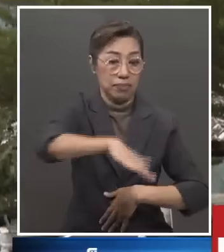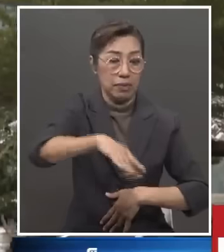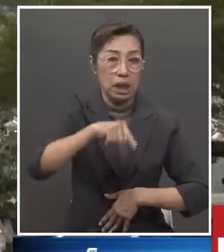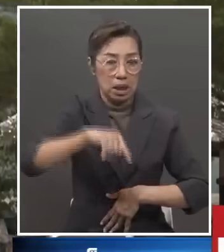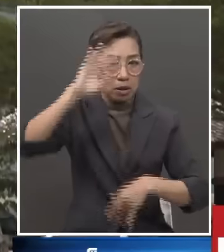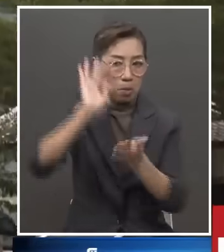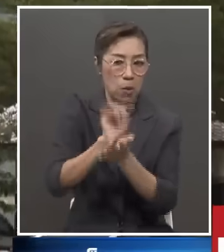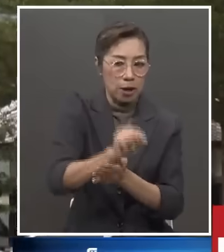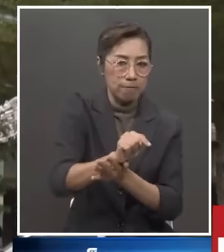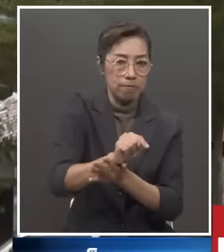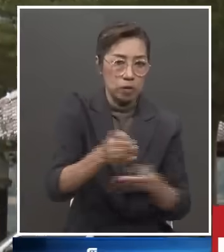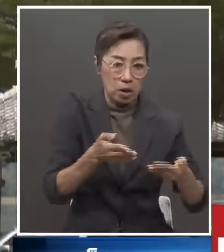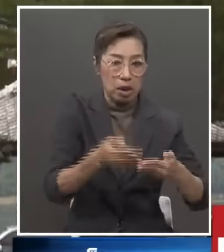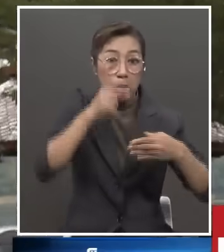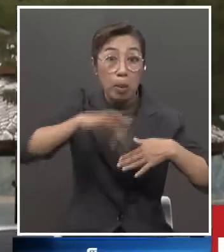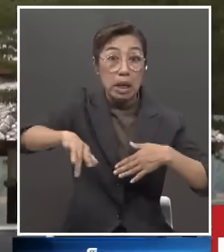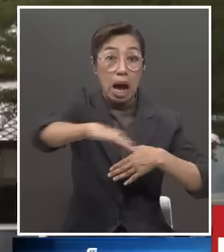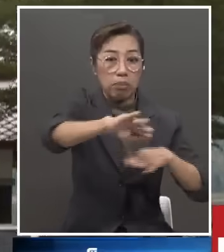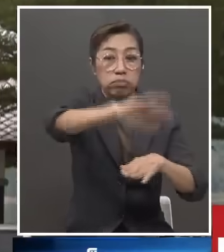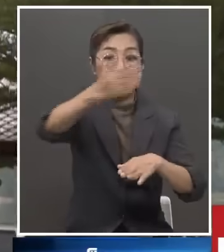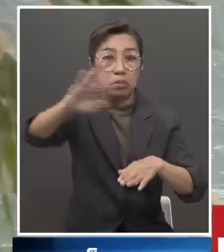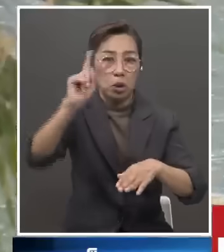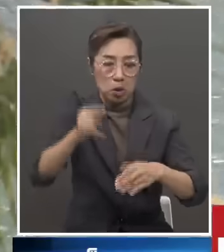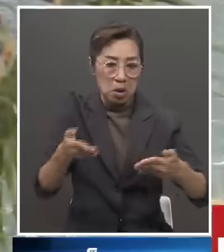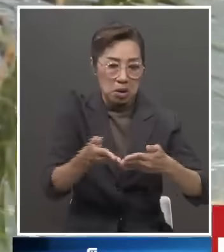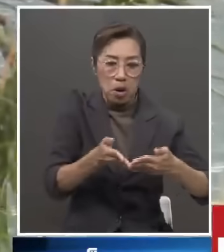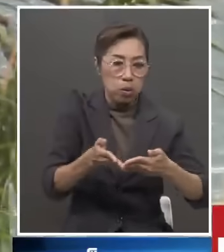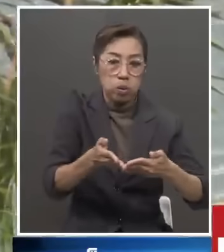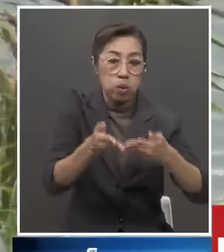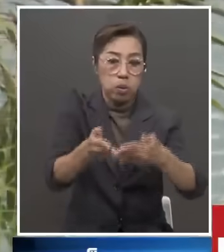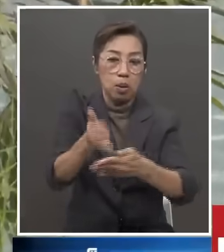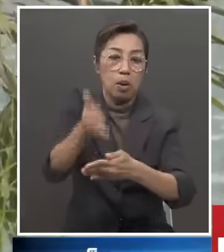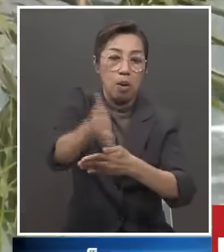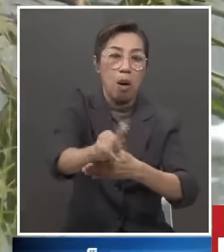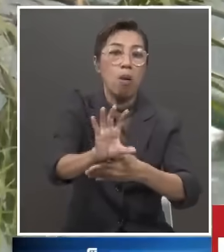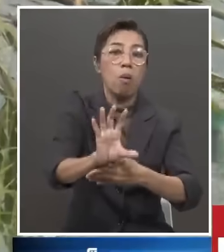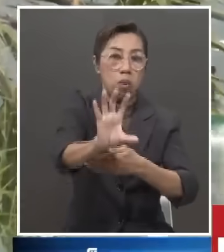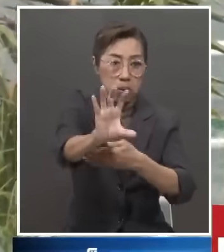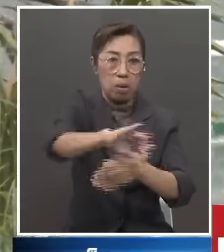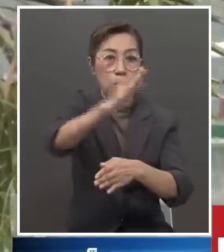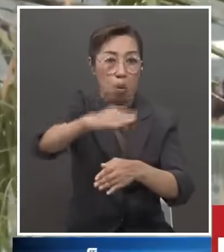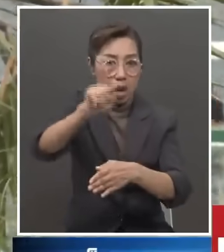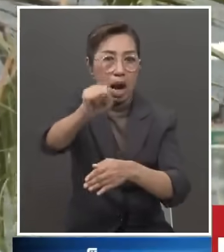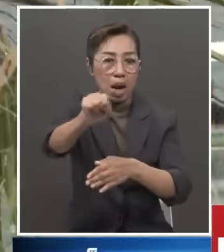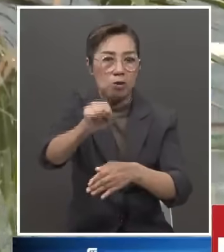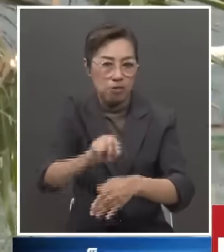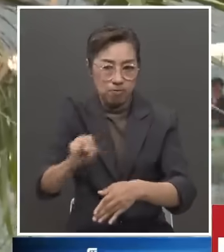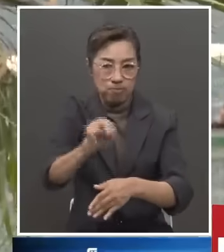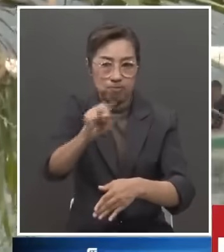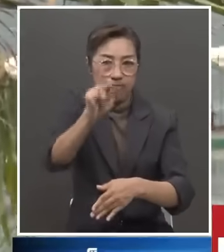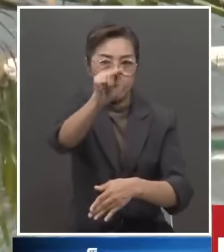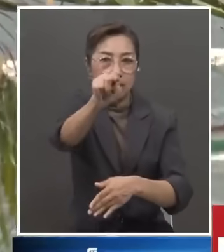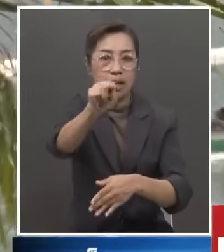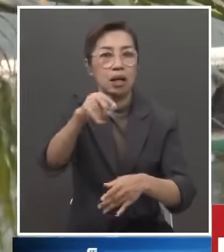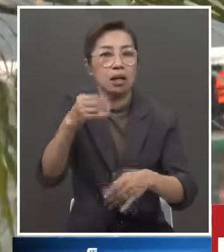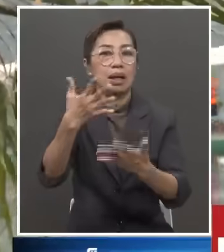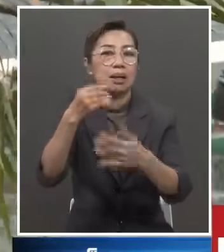จะต้องมีการลงเรือที่อ่างเก็บน้ำแห่งนี้ล่ะค่ะเพื่อข้ามไปยังพื้นที่บริเวณเชิงเขาก่อนที่จะเดินเท้าเข้าไปยัง